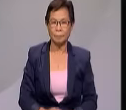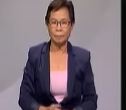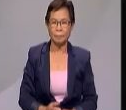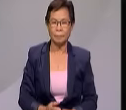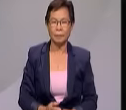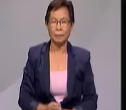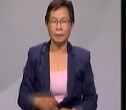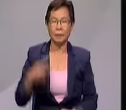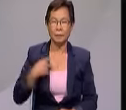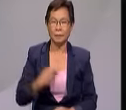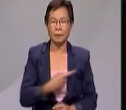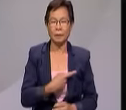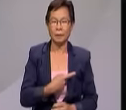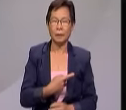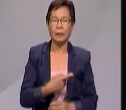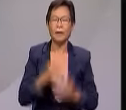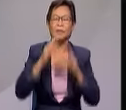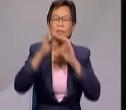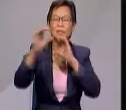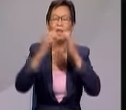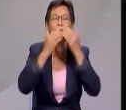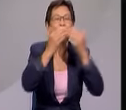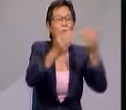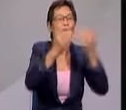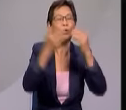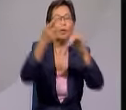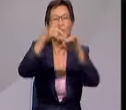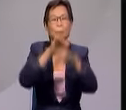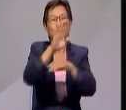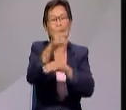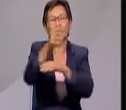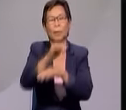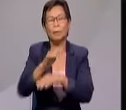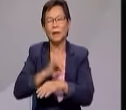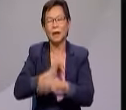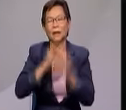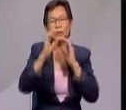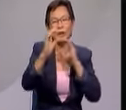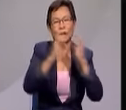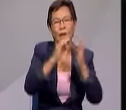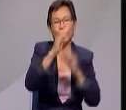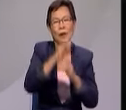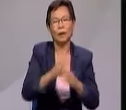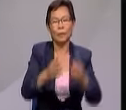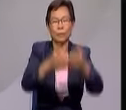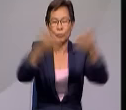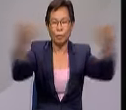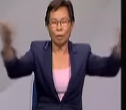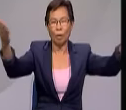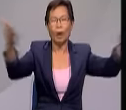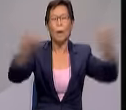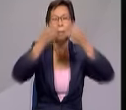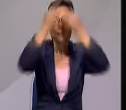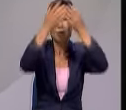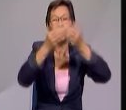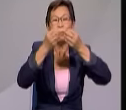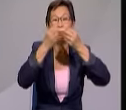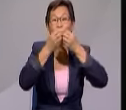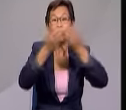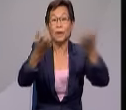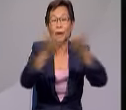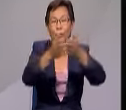Kita nak cakap memang terima kasih je lah dengan BM sebab yang apa ni saya cakap dekat news memang diorang kalau tak